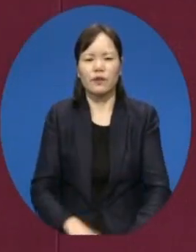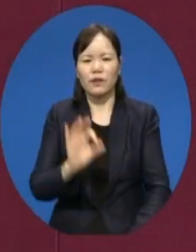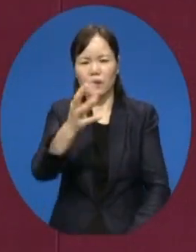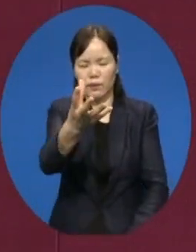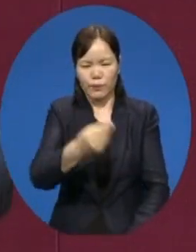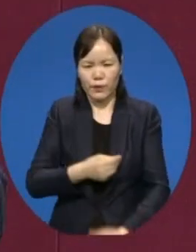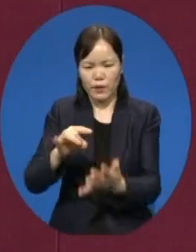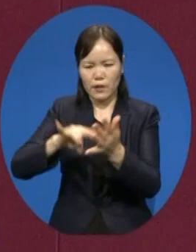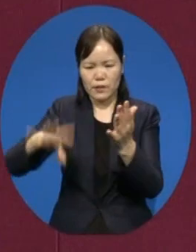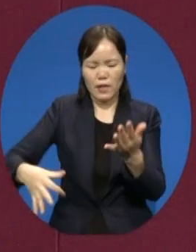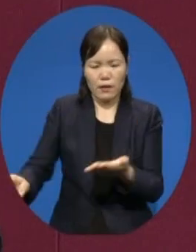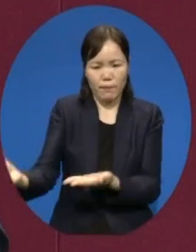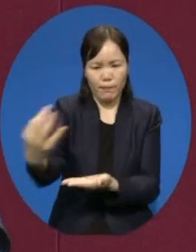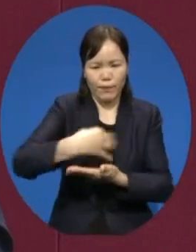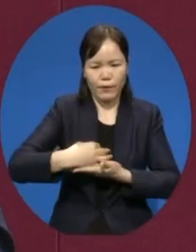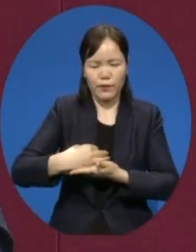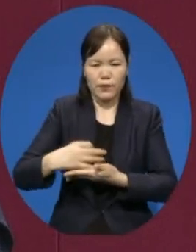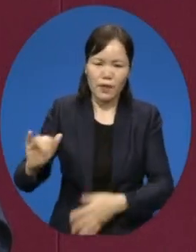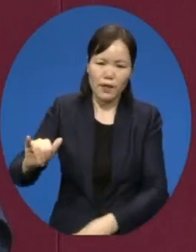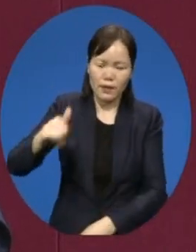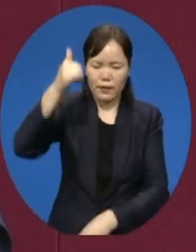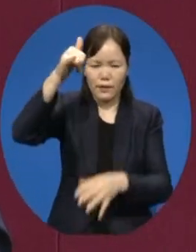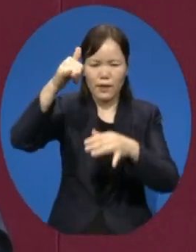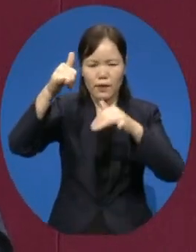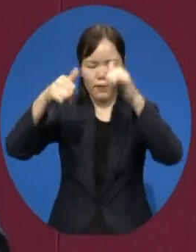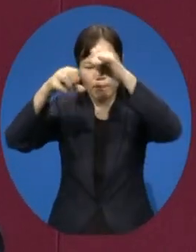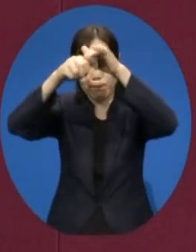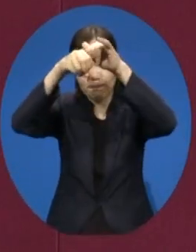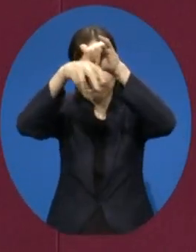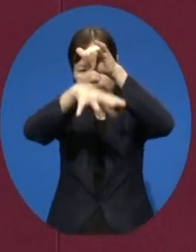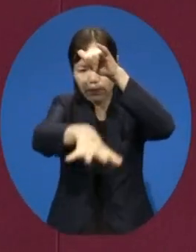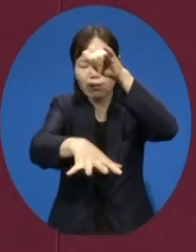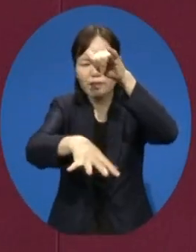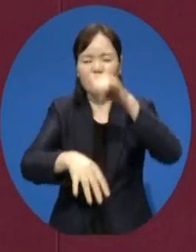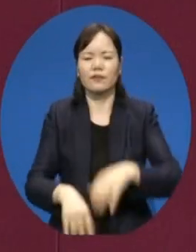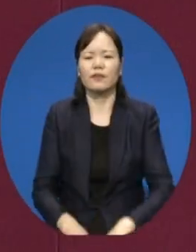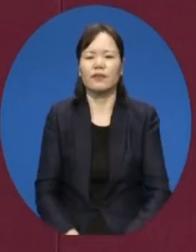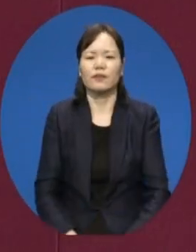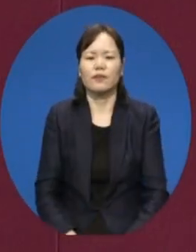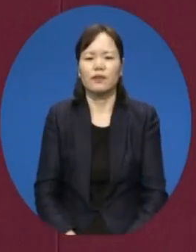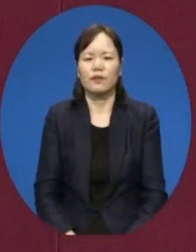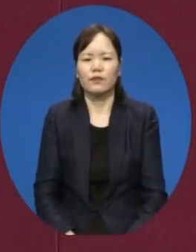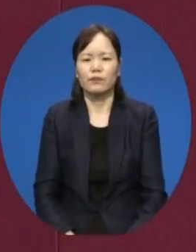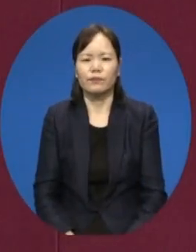빚내고 세금 걷어서 헬기 타고 공중에서 뿌려야 되는 겁니다.